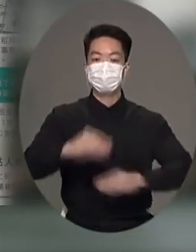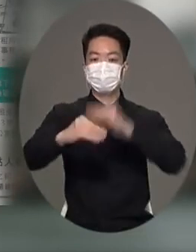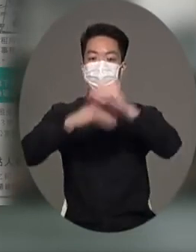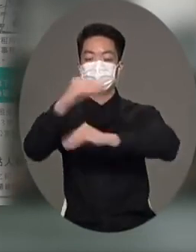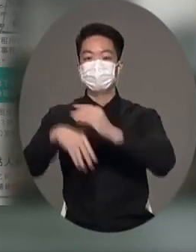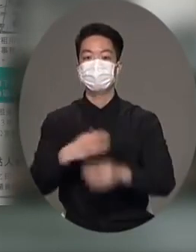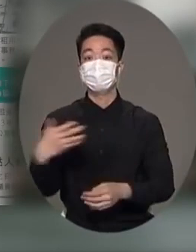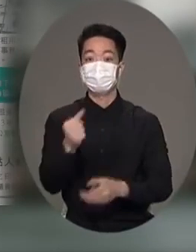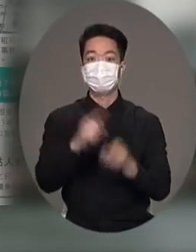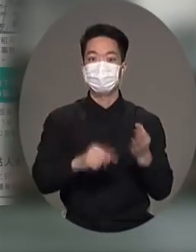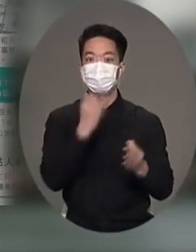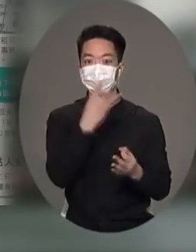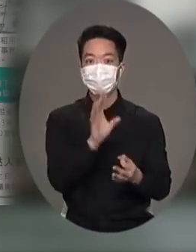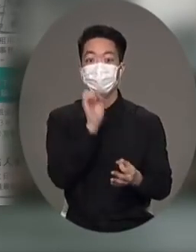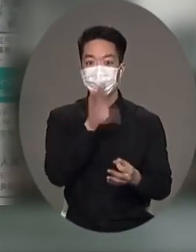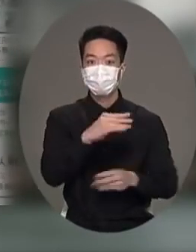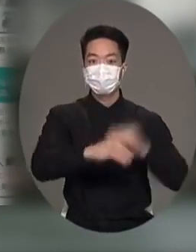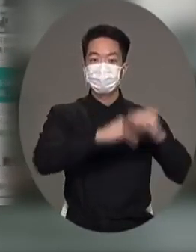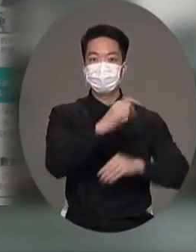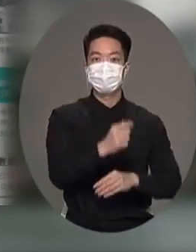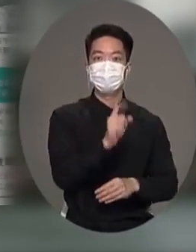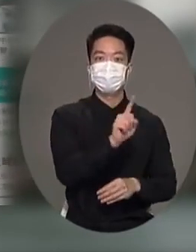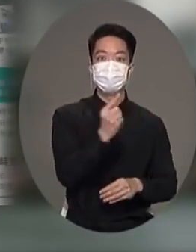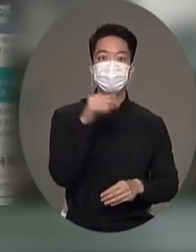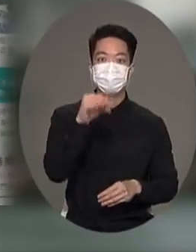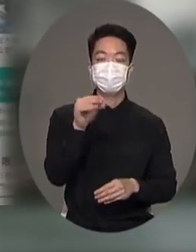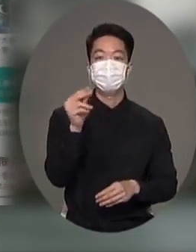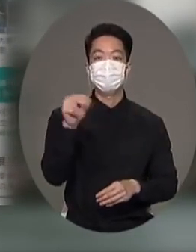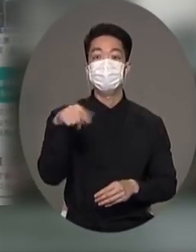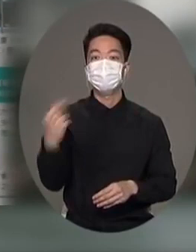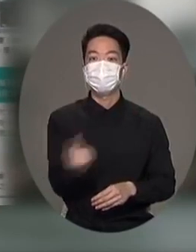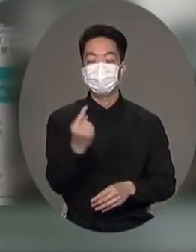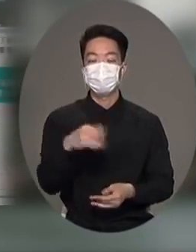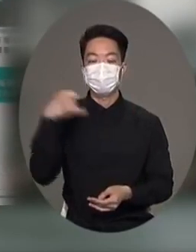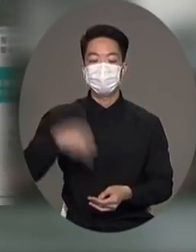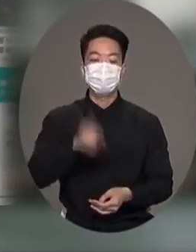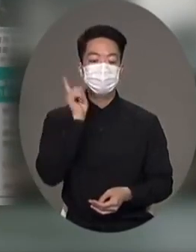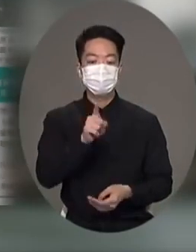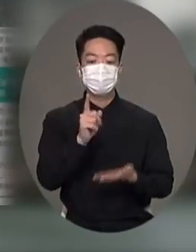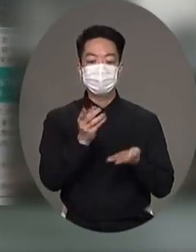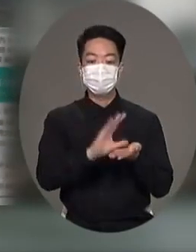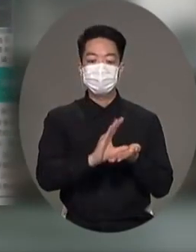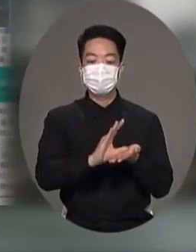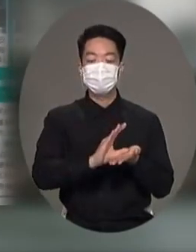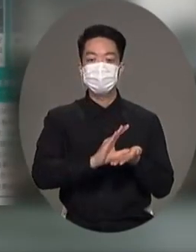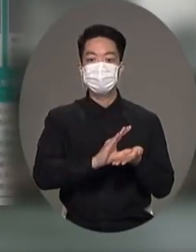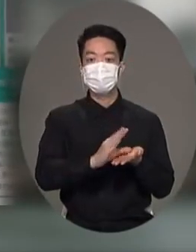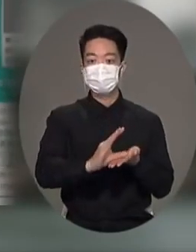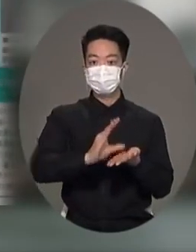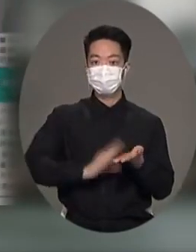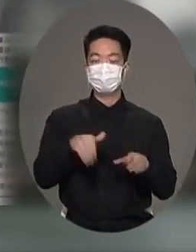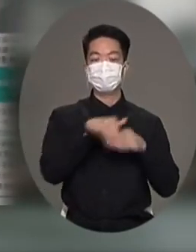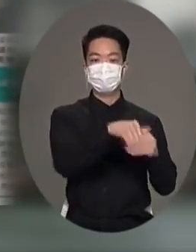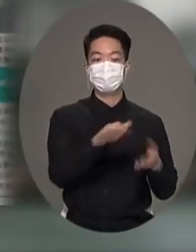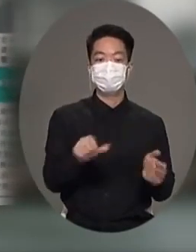擴建工程費用為11億7千萬元，下星期起申請撥款，最快